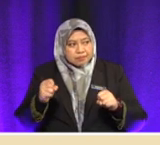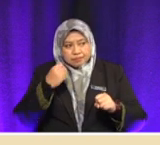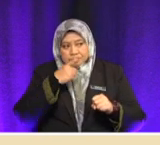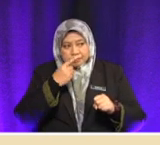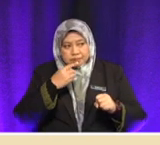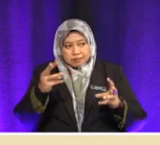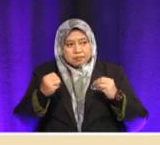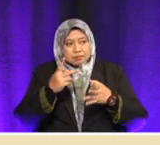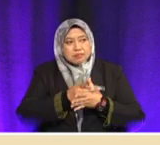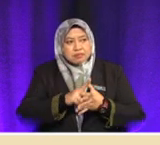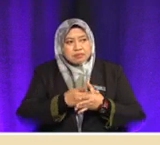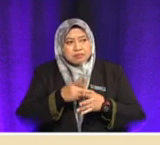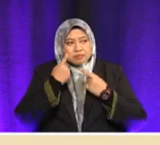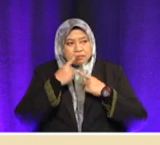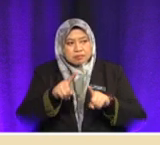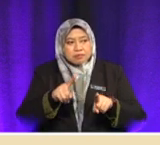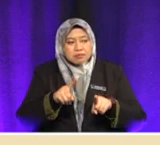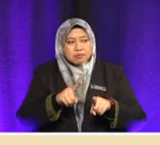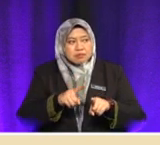apa itu